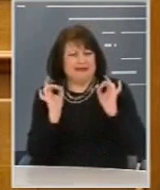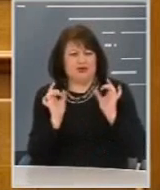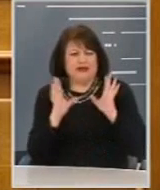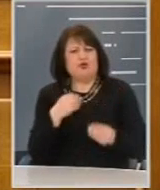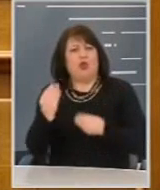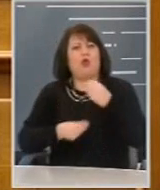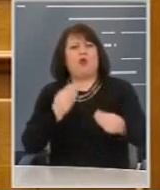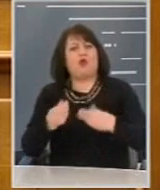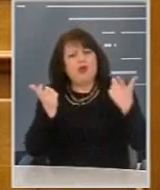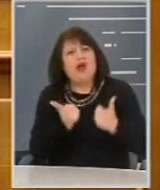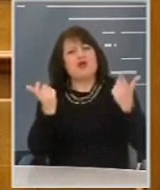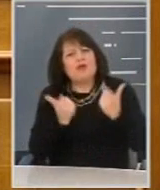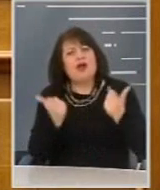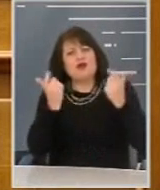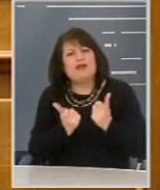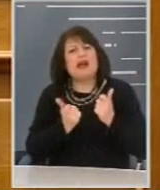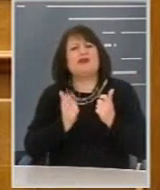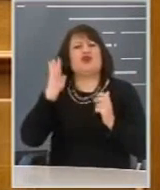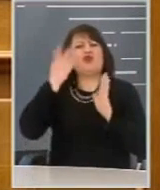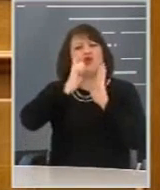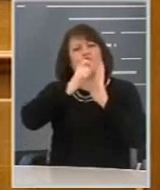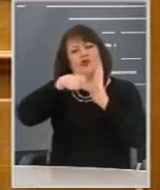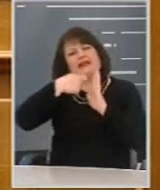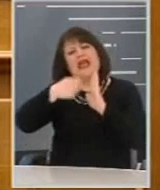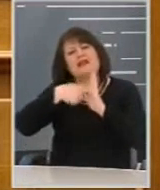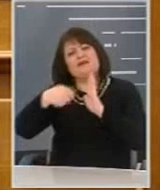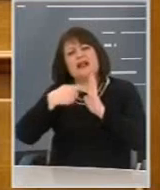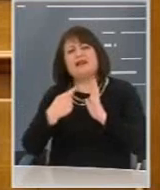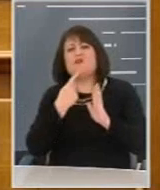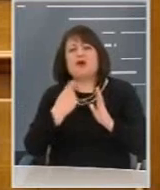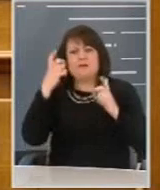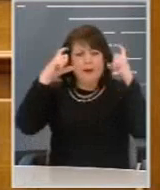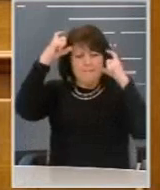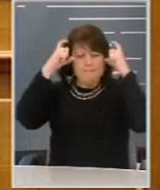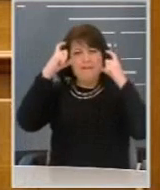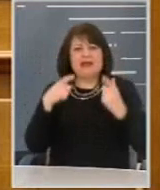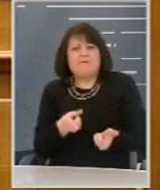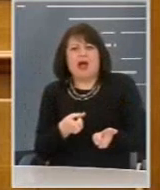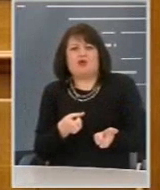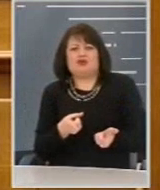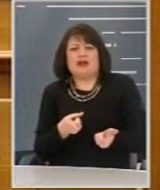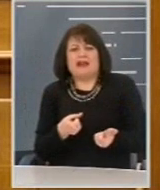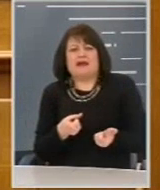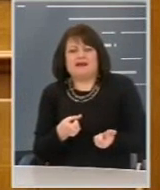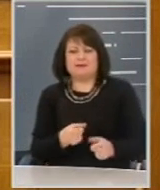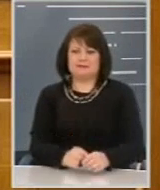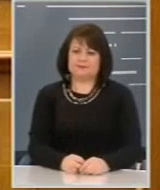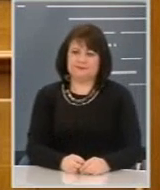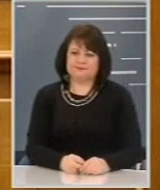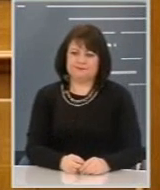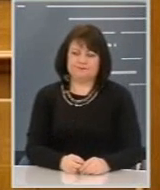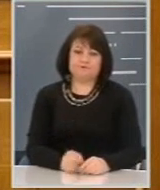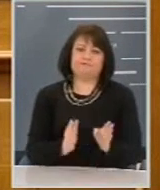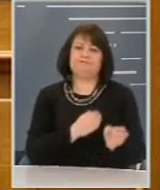εγγυήσεις, δάνεια για ταινιοθήκες που είχαν στρουφάκια, όπως είπε και ο κύριος συνάδελφος που έφυγε προηγουμένως από το βήμα, ο κύριος Νικολόπουλος. Και